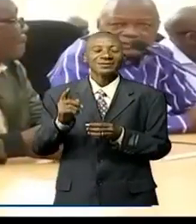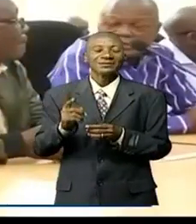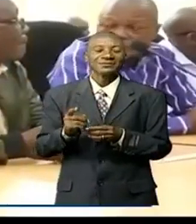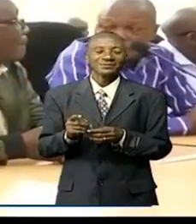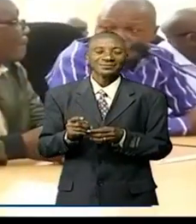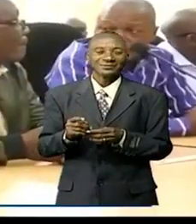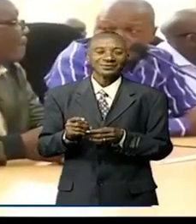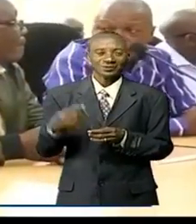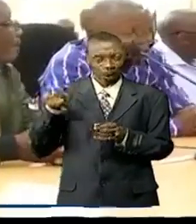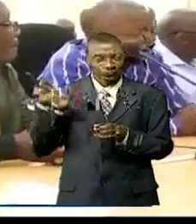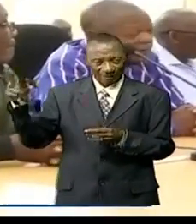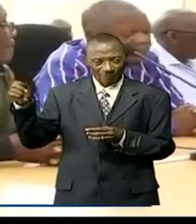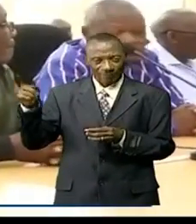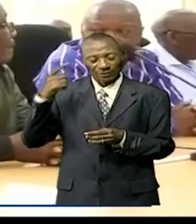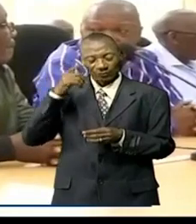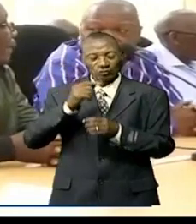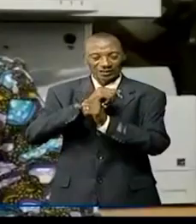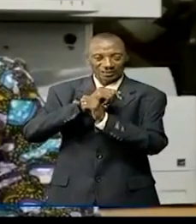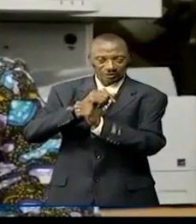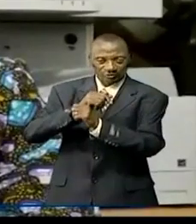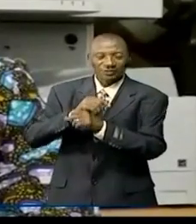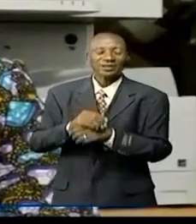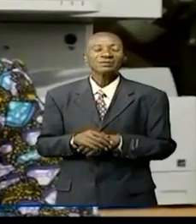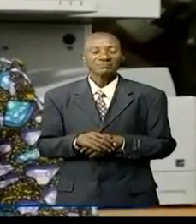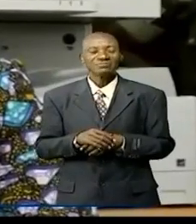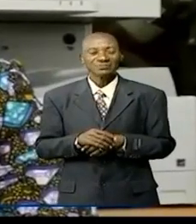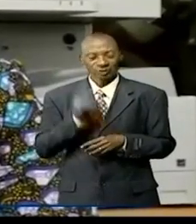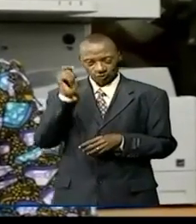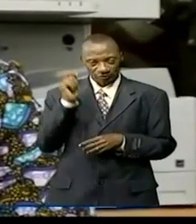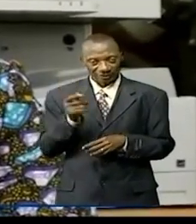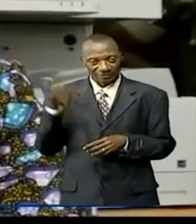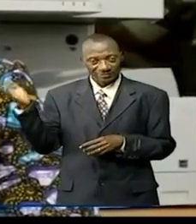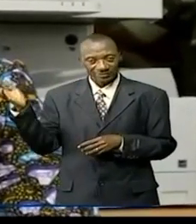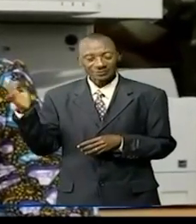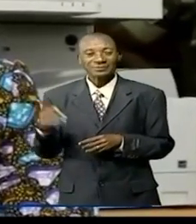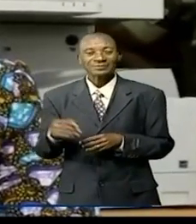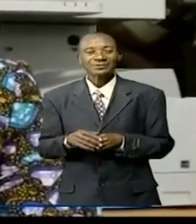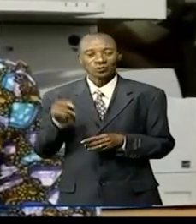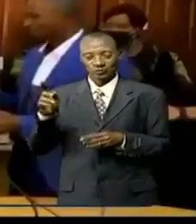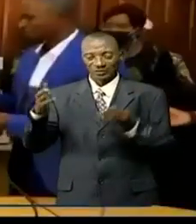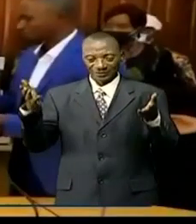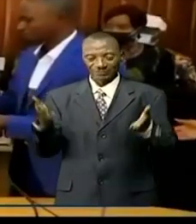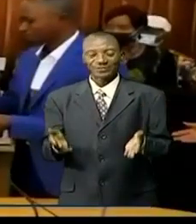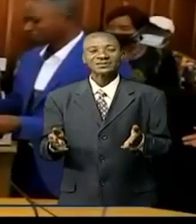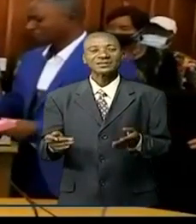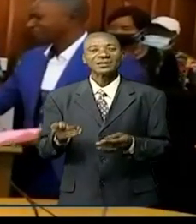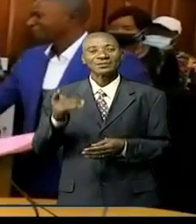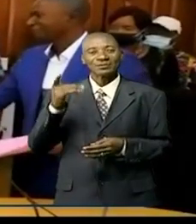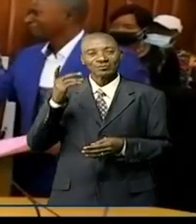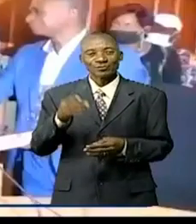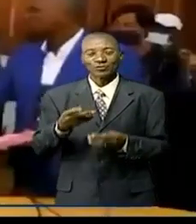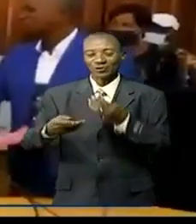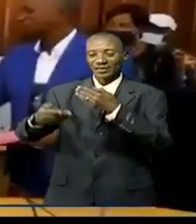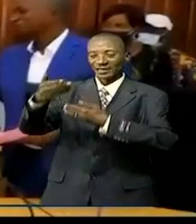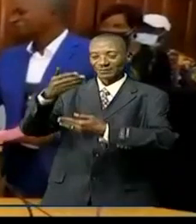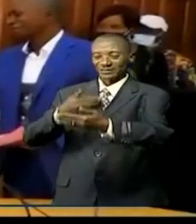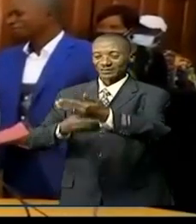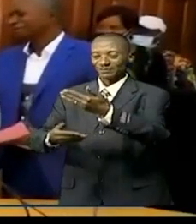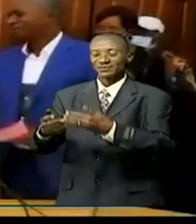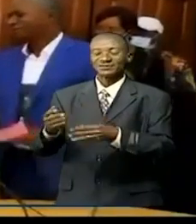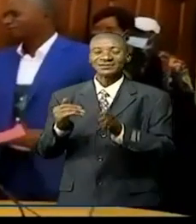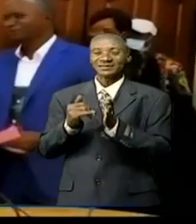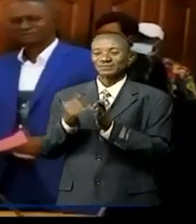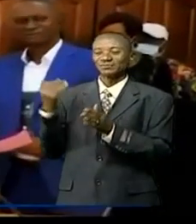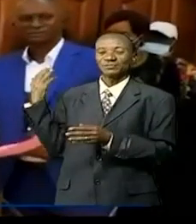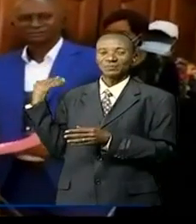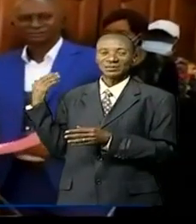de sécurité, le général de brigade Dani Yangba, qui a présidé la cérémonie de remise et reprise ce samedi 26